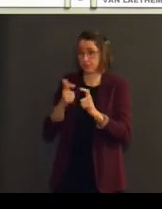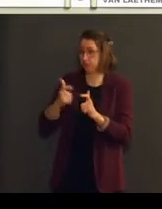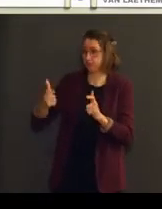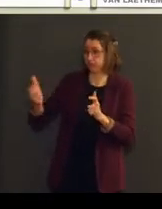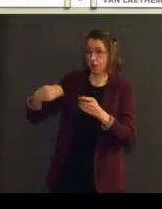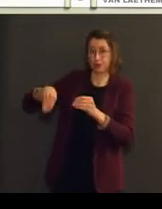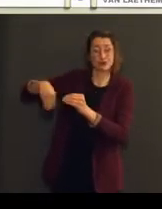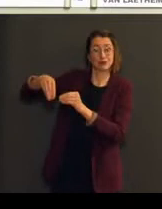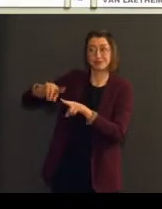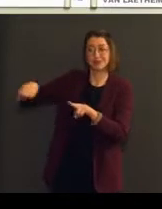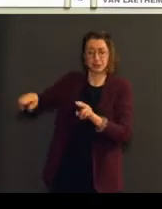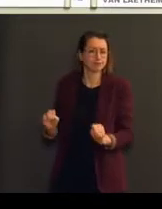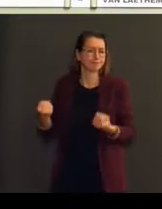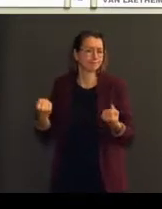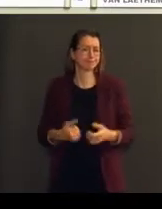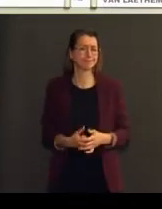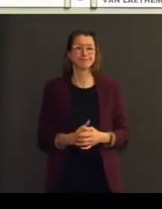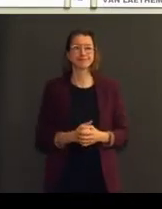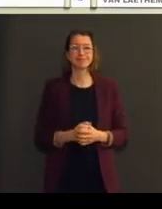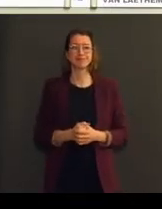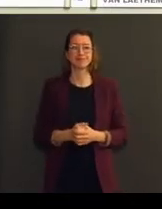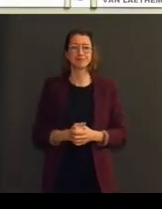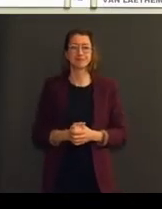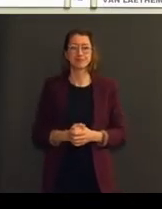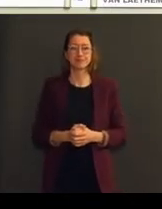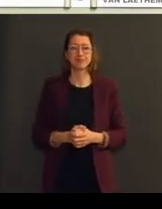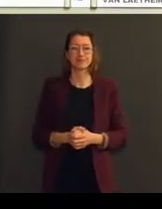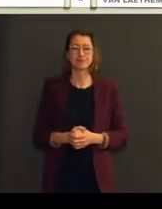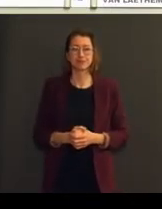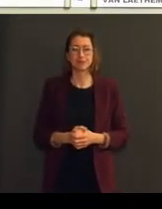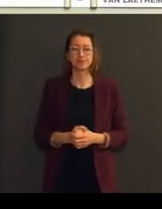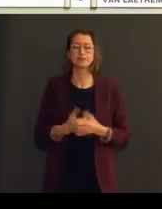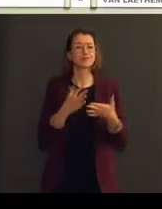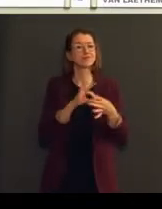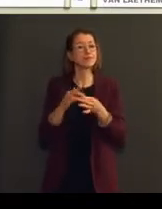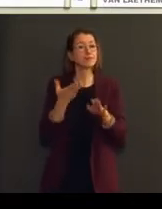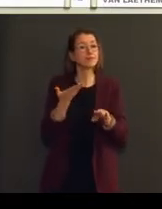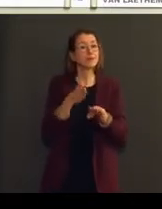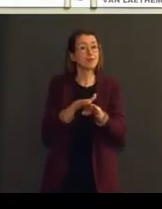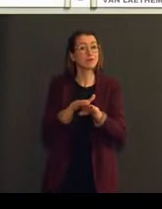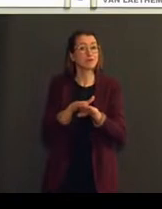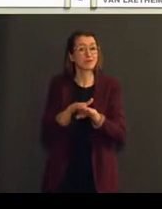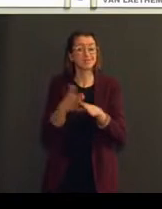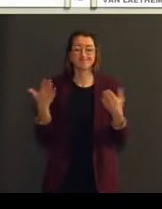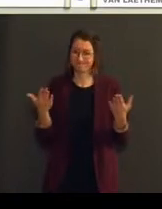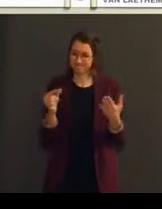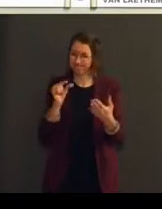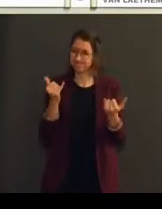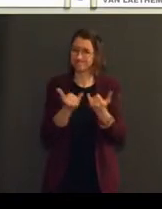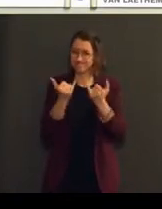Si on s'occupe du nombre de décès, vous voyez qu'effectivement, il a augmenté légèrement. Nous déplorons